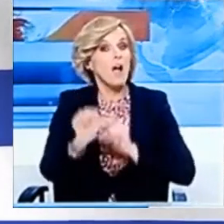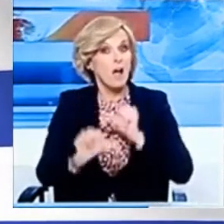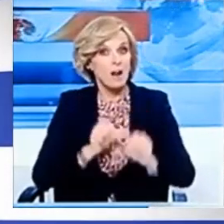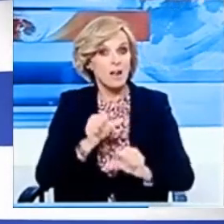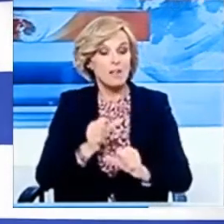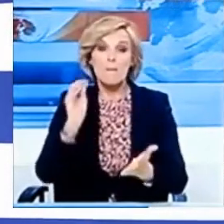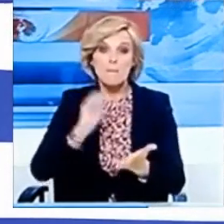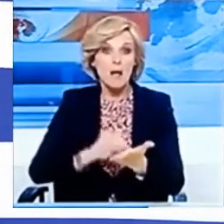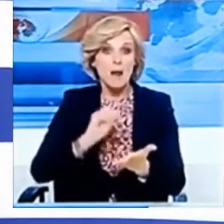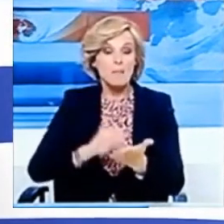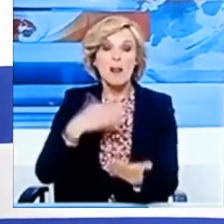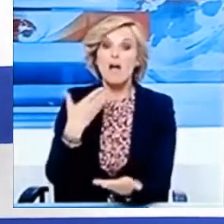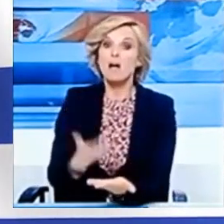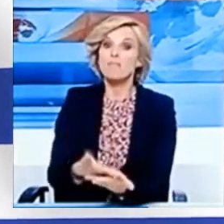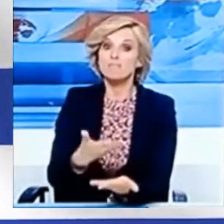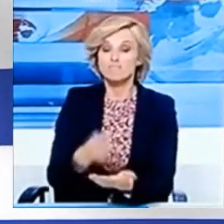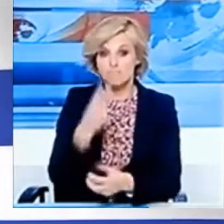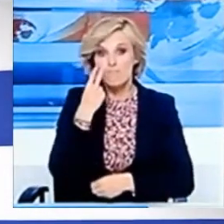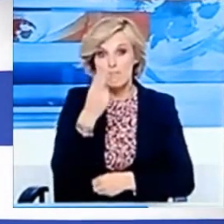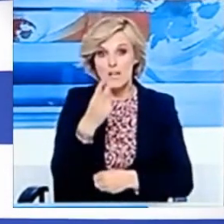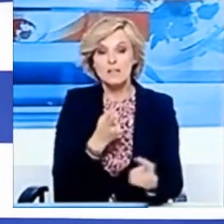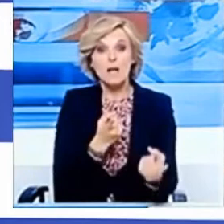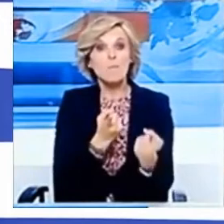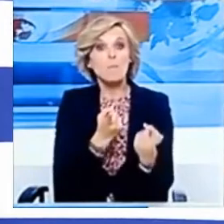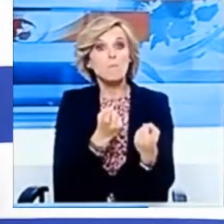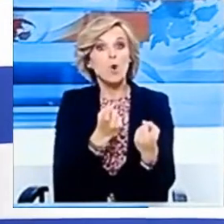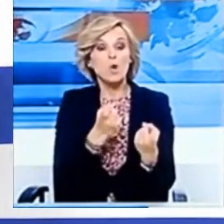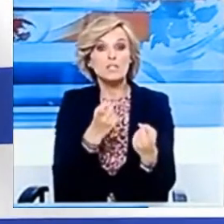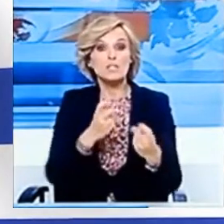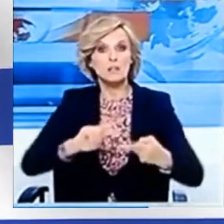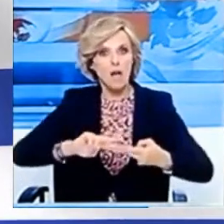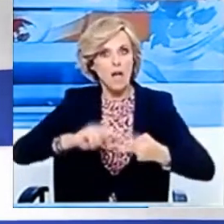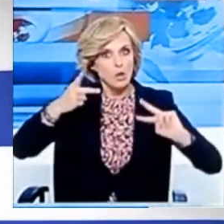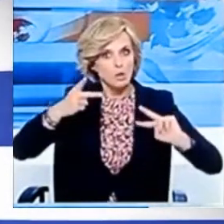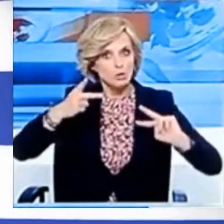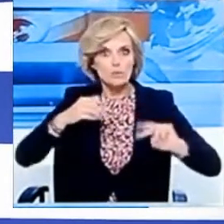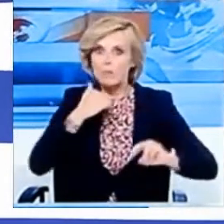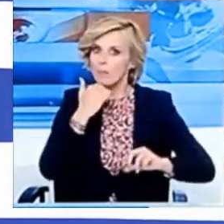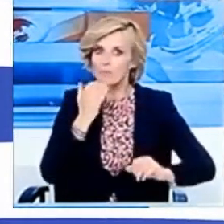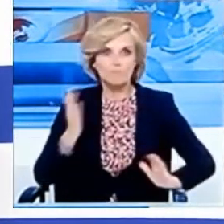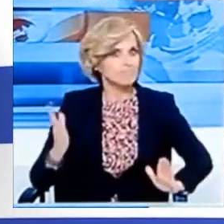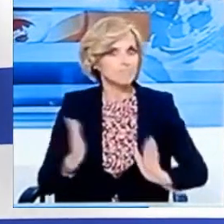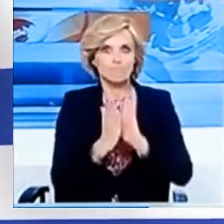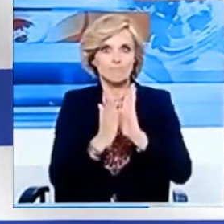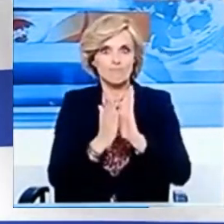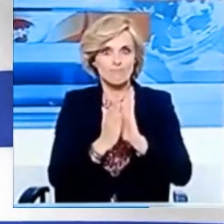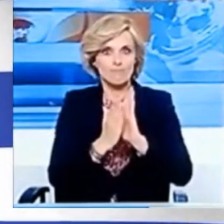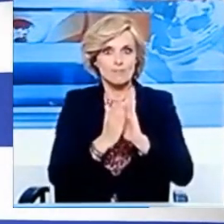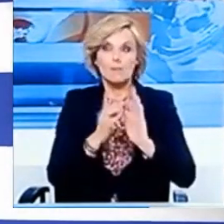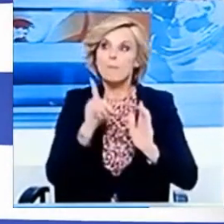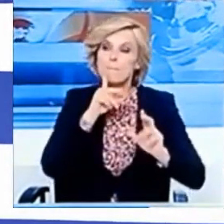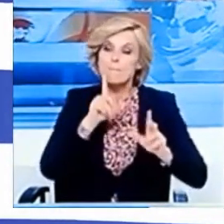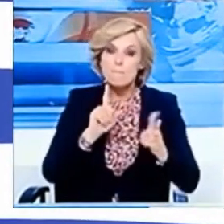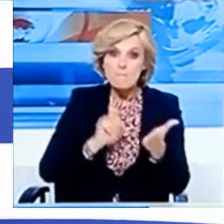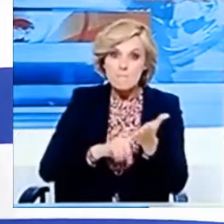Αποδεικνύεται για άλλη μια φορά ότι οι προκλήσεις που απειλούν όλους μας δεν μπορούν να αντιμετωπιστούν παρά σε διεθνές